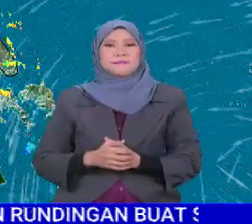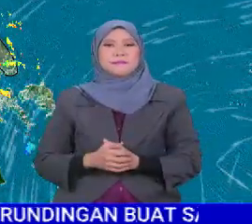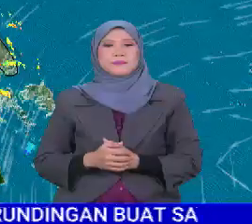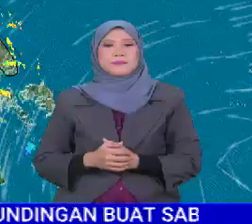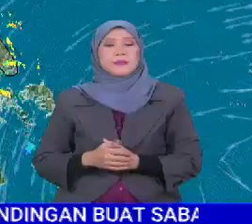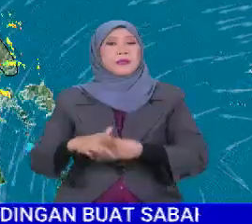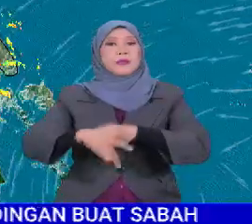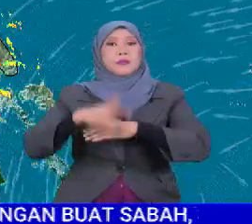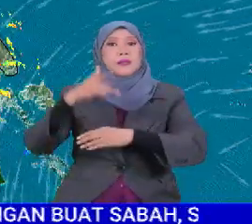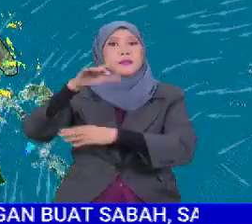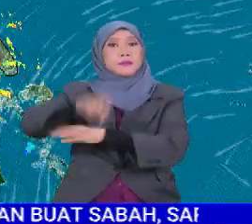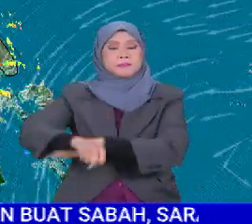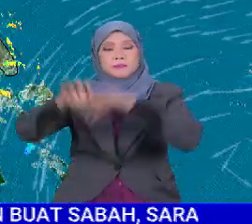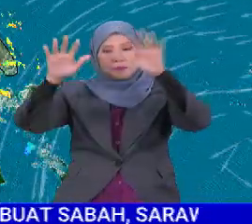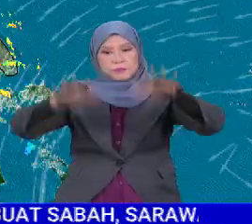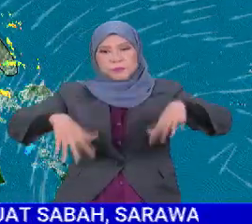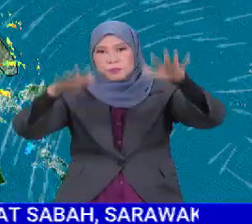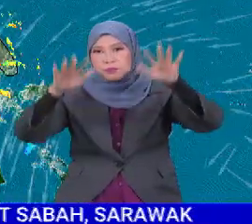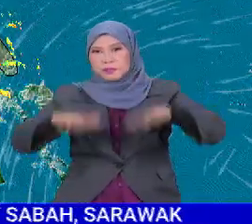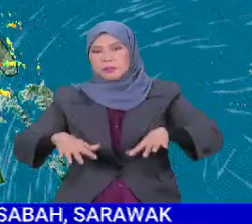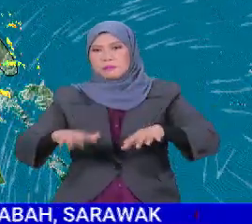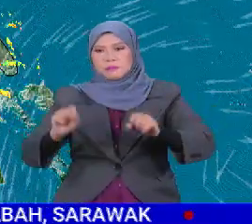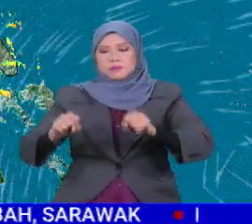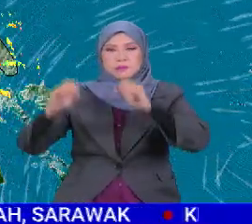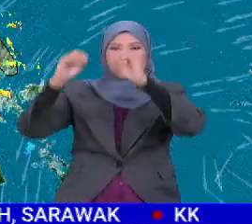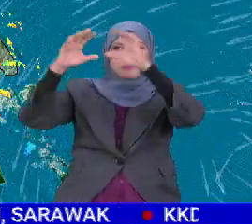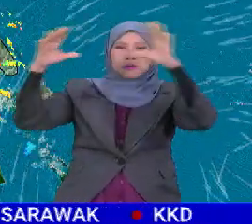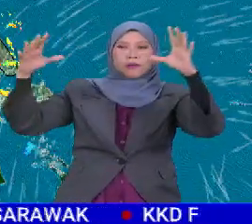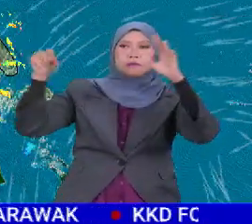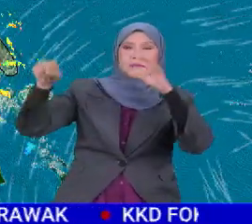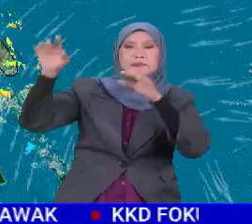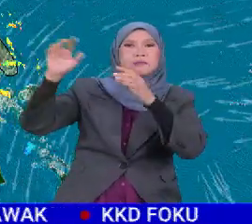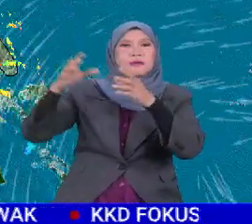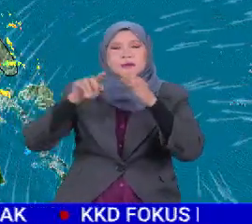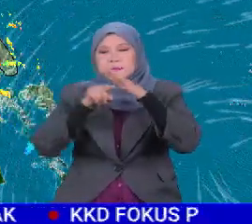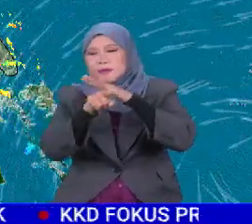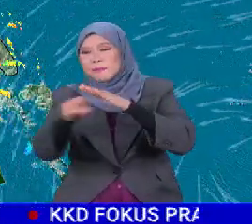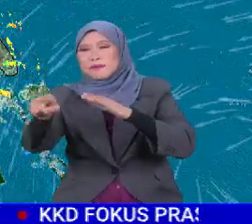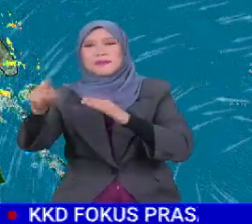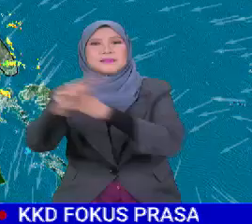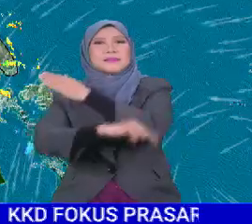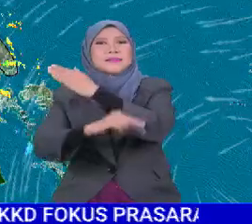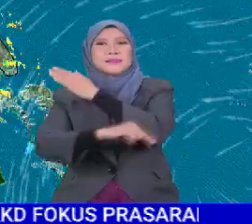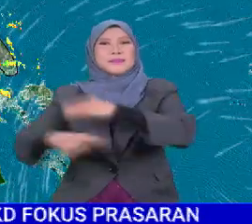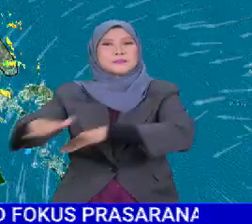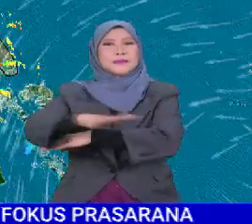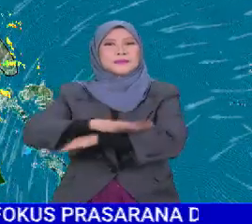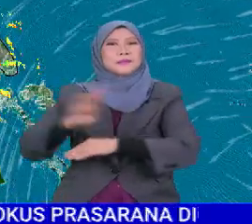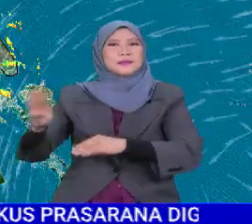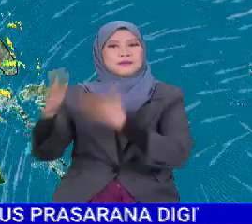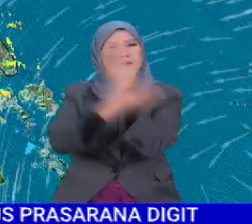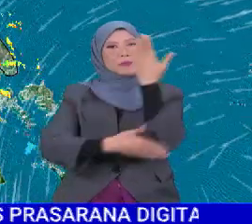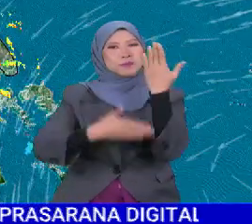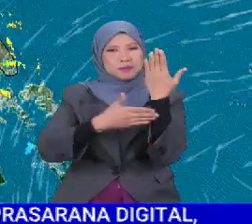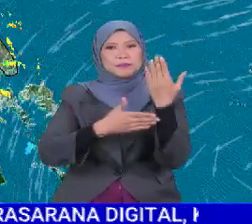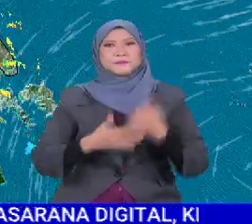Menjelang ke awal malam nanti, keadaan hujan dijangka boleh terbentuk melibatkan kawasan pedalaman dan juga di sekitar negeri-negeri di pantai barat Semenanjung